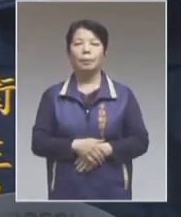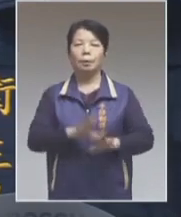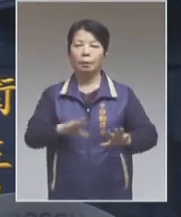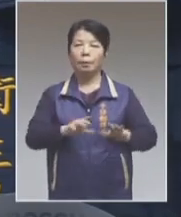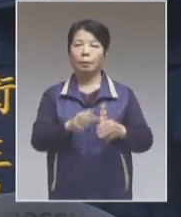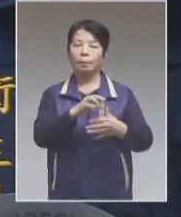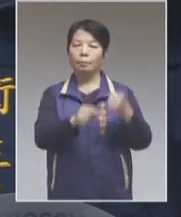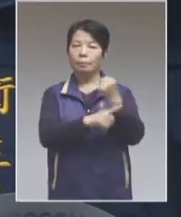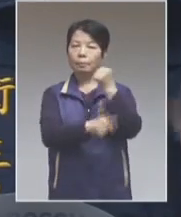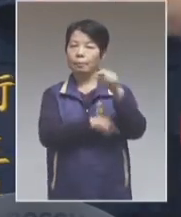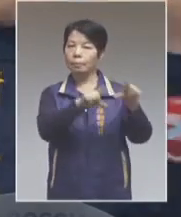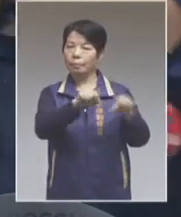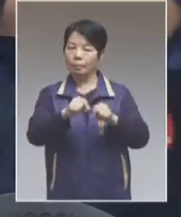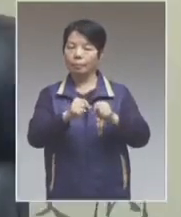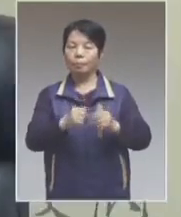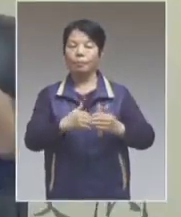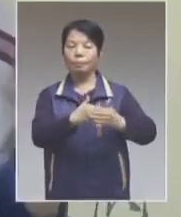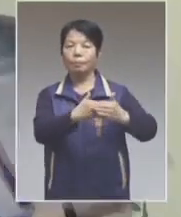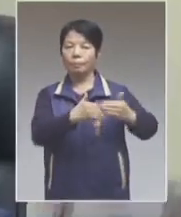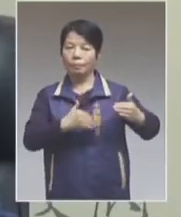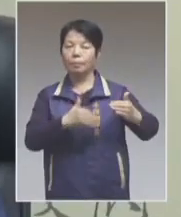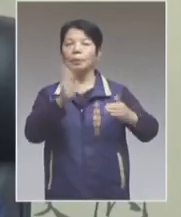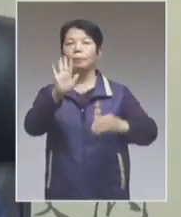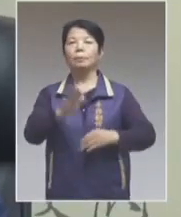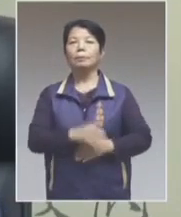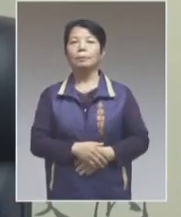定进行隔离。